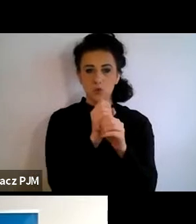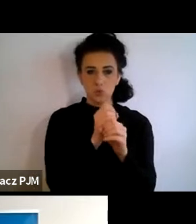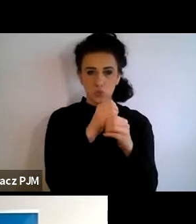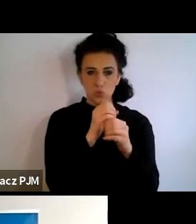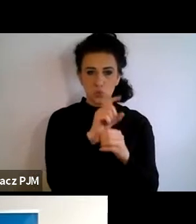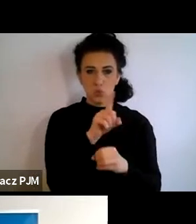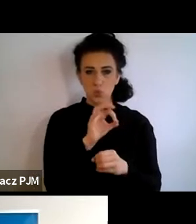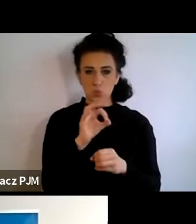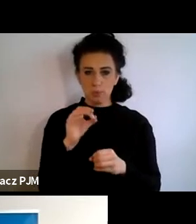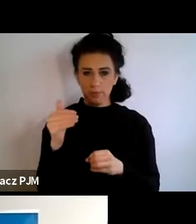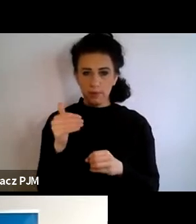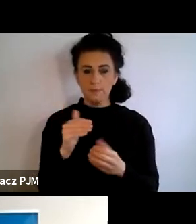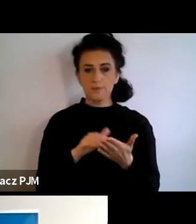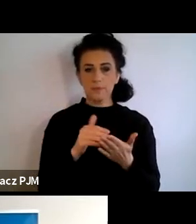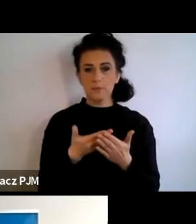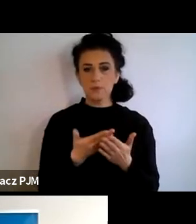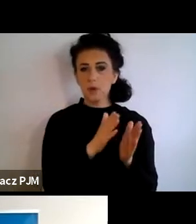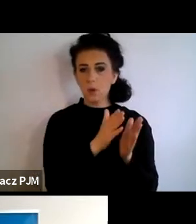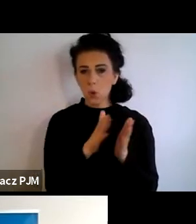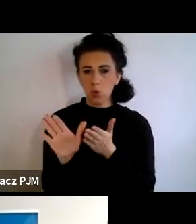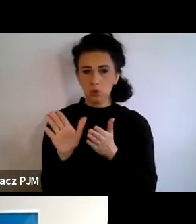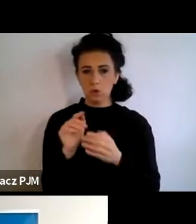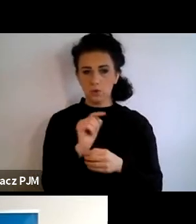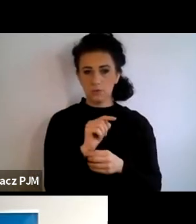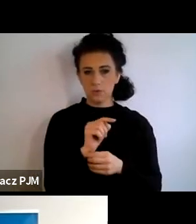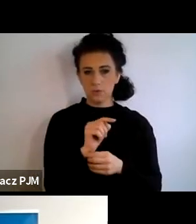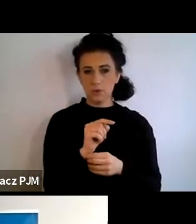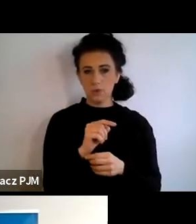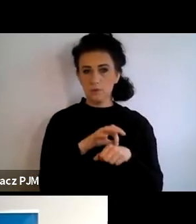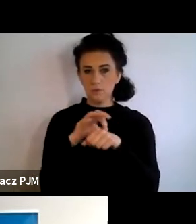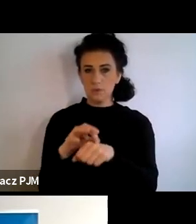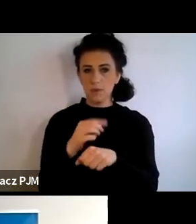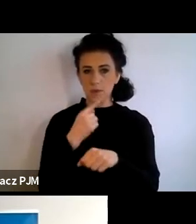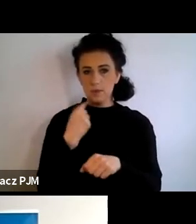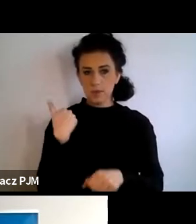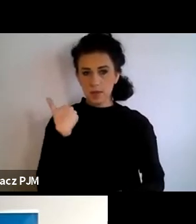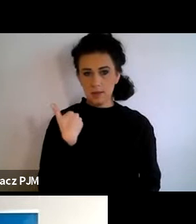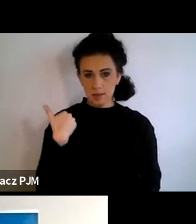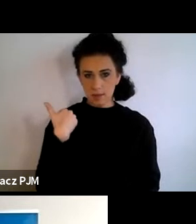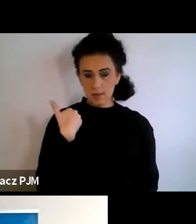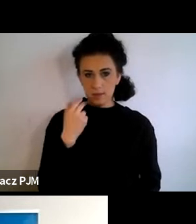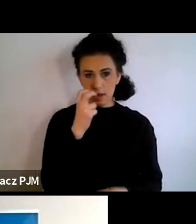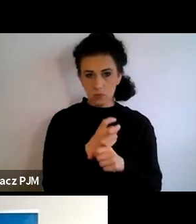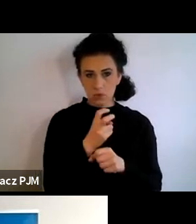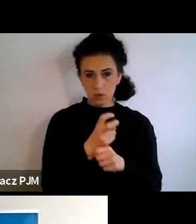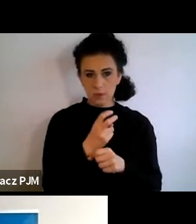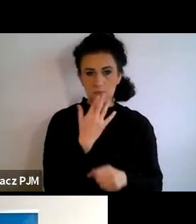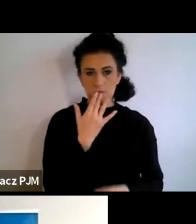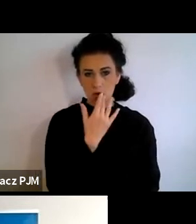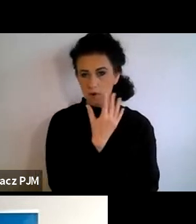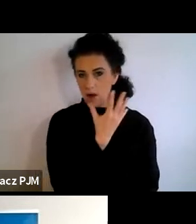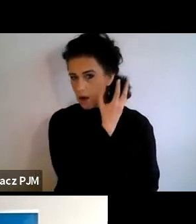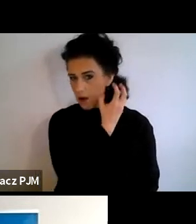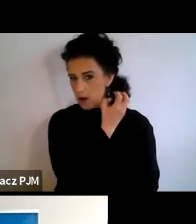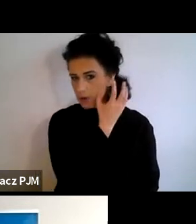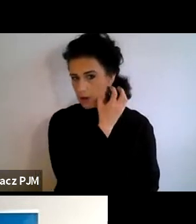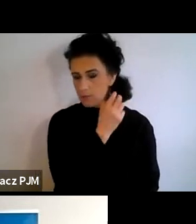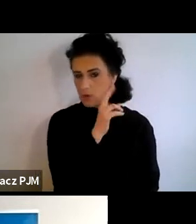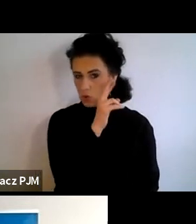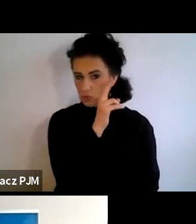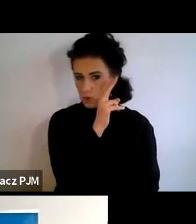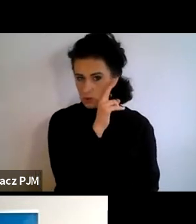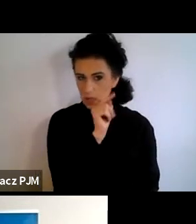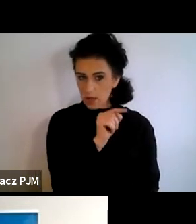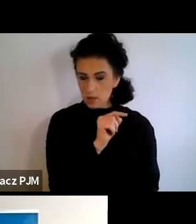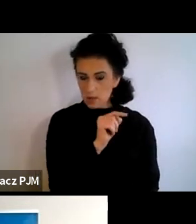gdyby gotowy, bo wdraża się na przykład w języku angielskim już automatyczne rozpoznawanie mowy, tak żeby w konferencjach na